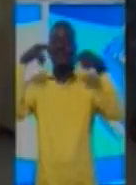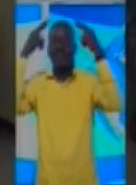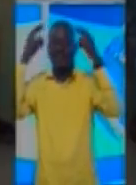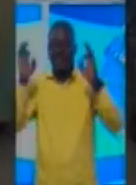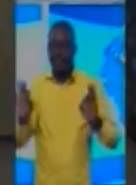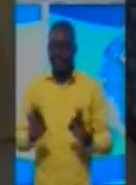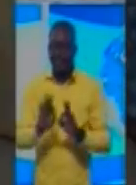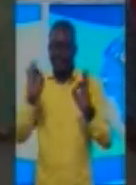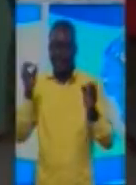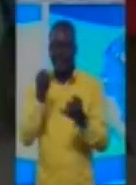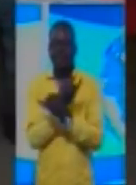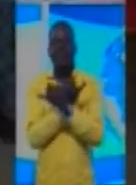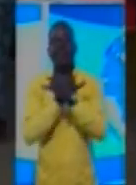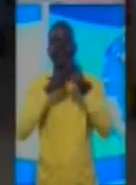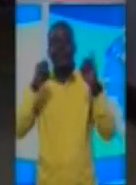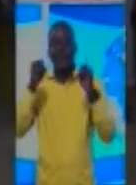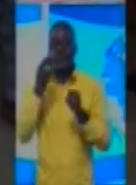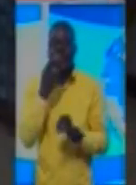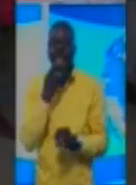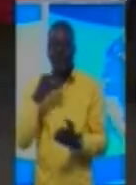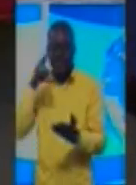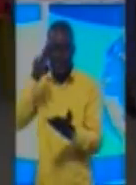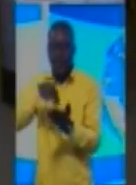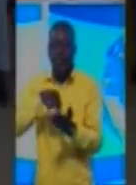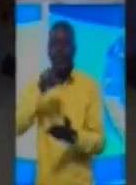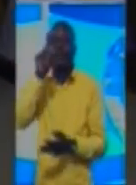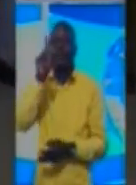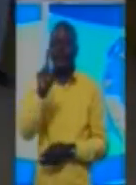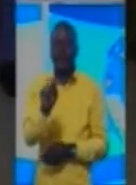de l'indépendance à Banfora en 2020.